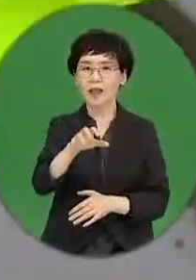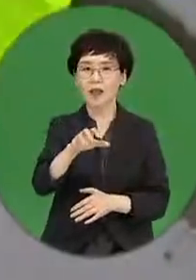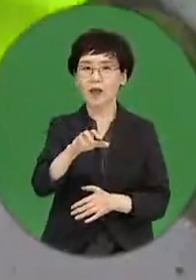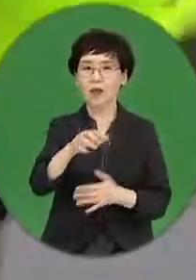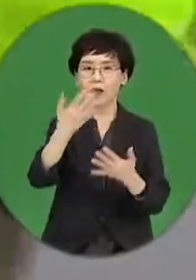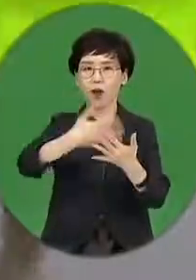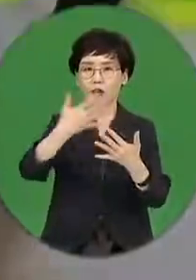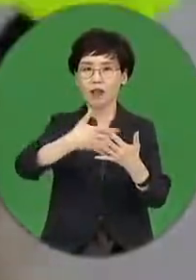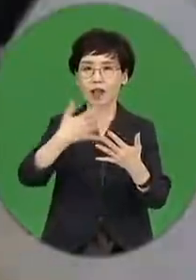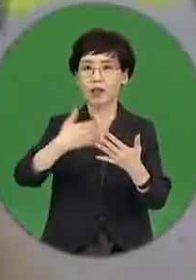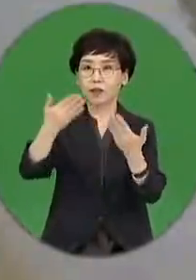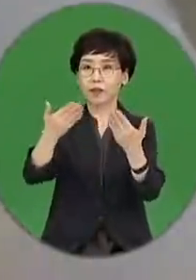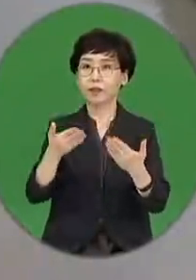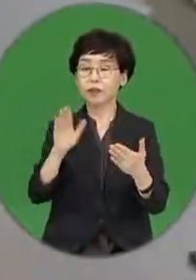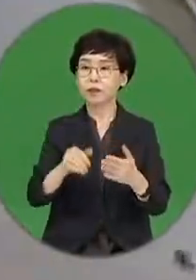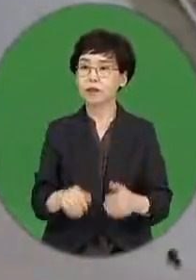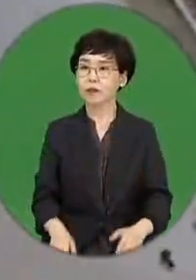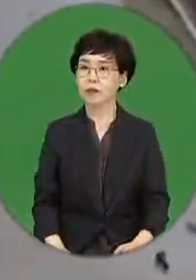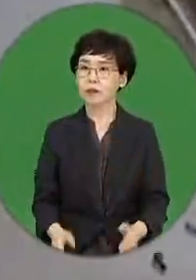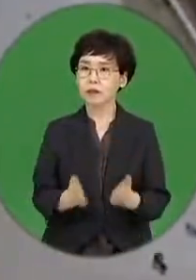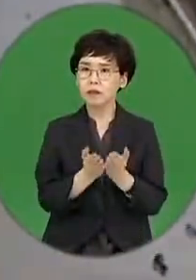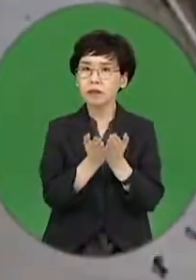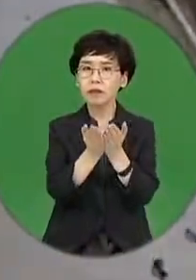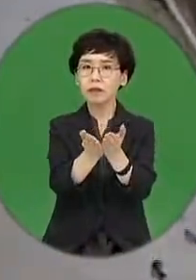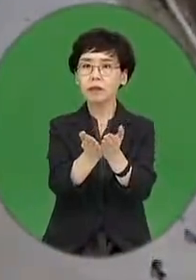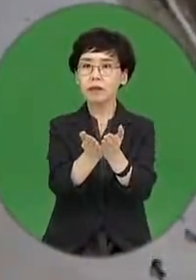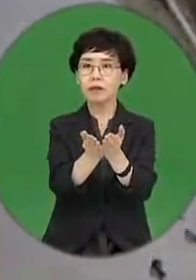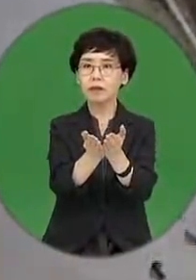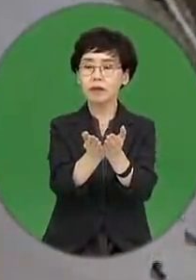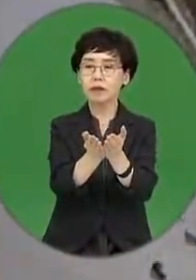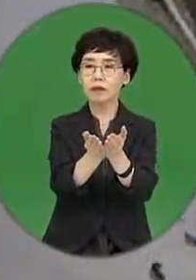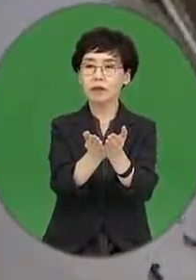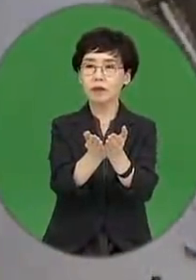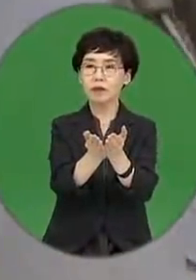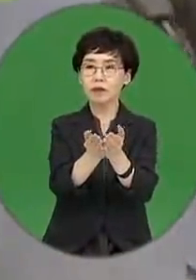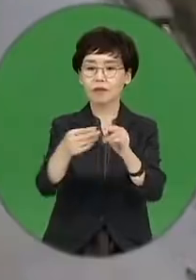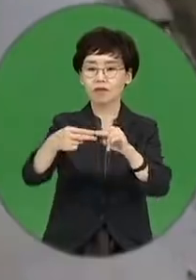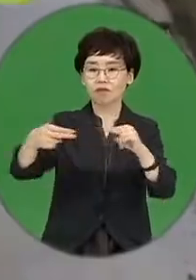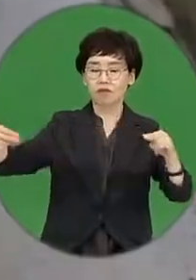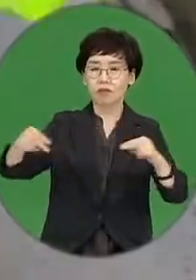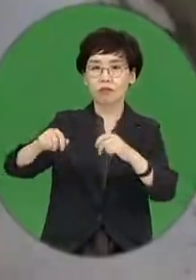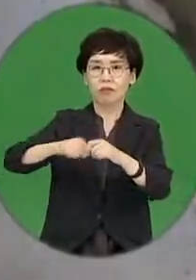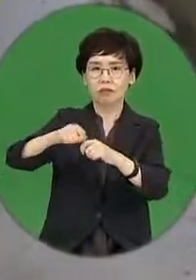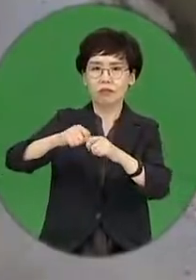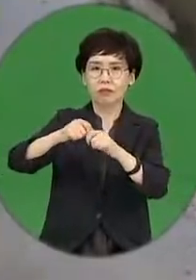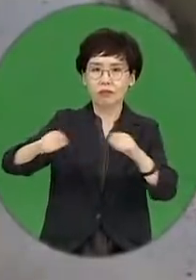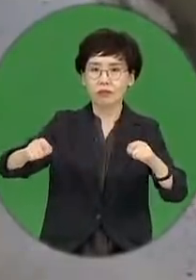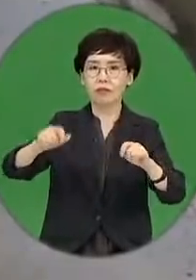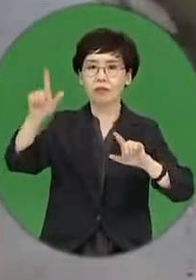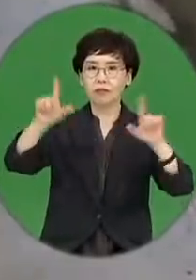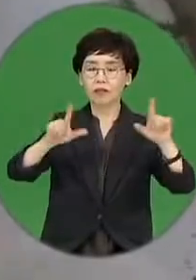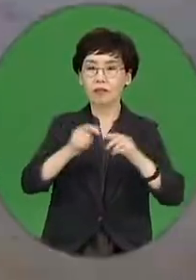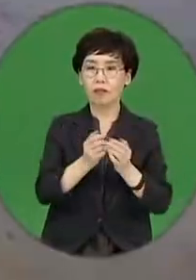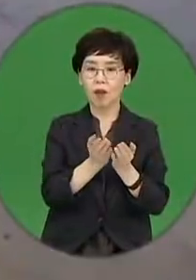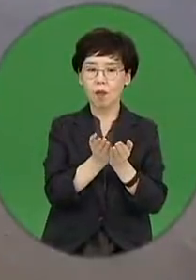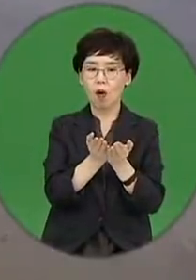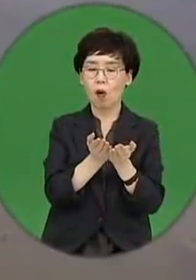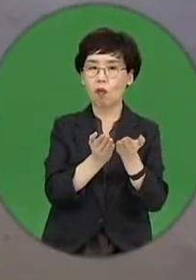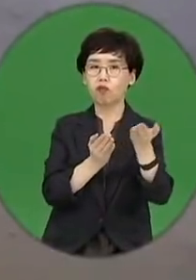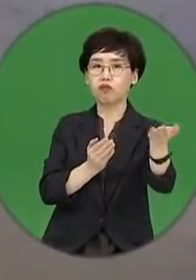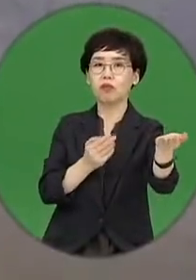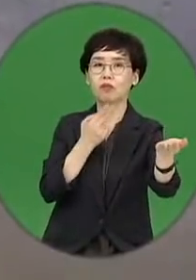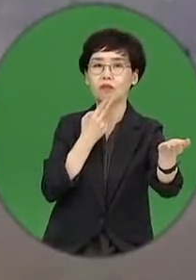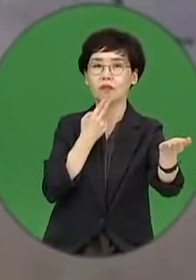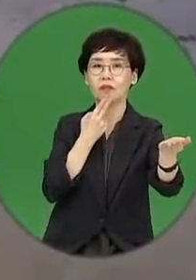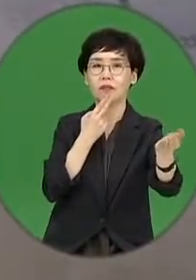영상입니다. 지금 배의 호주를 이렇게 다시 묶고 있는 모습이거든요. 배가 떠내려가지 않게 하기